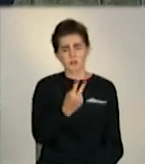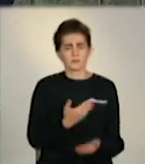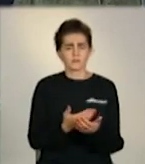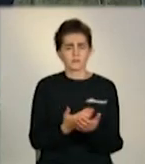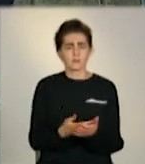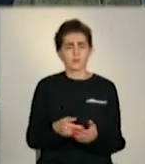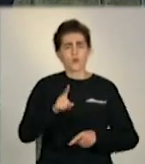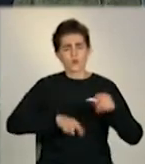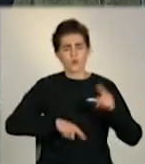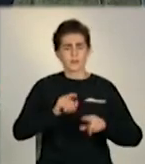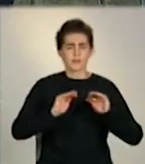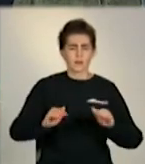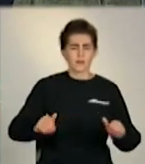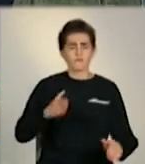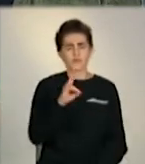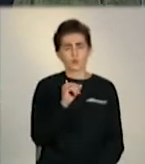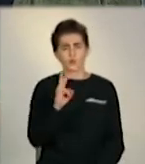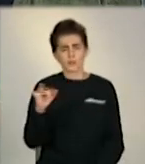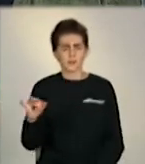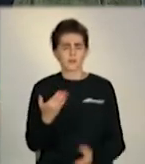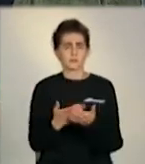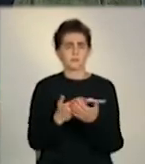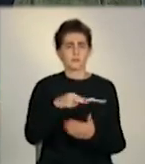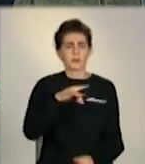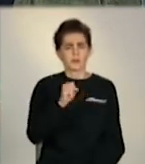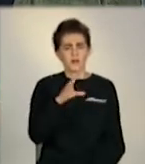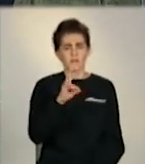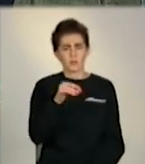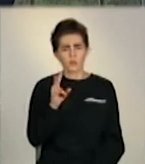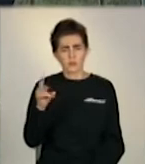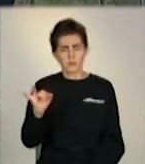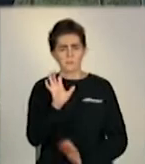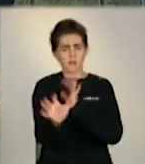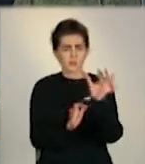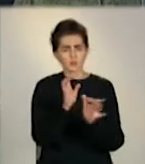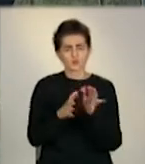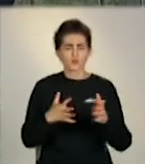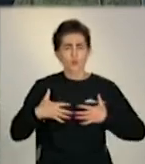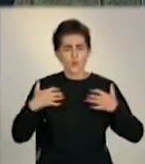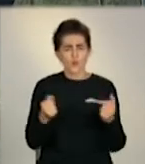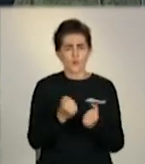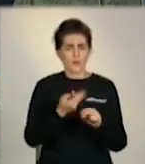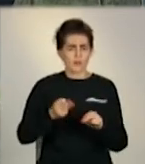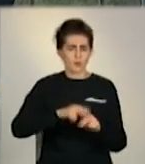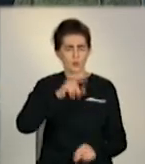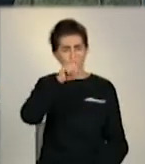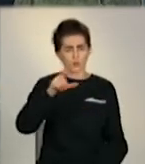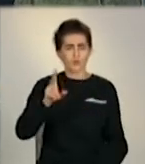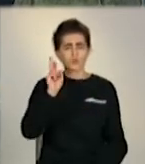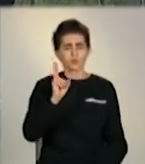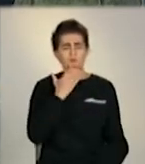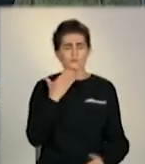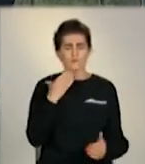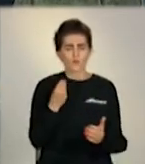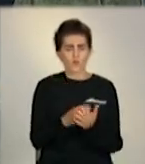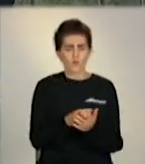і діти, внуки, правнуки піклуються, опікуються здоров'ям цих людей, які